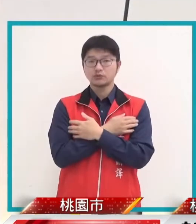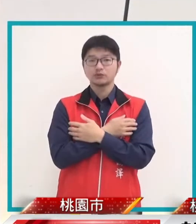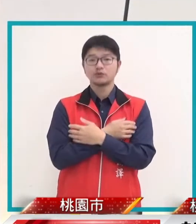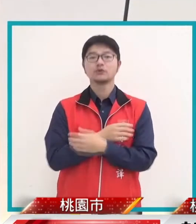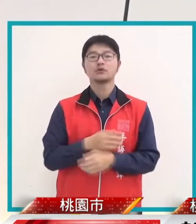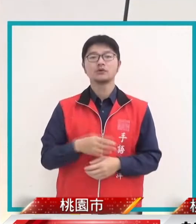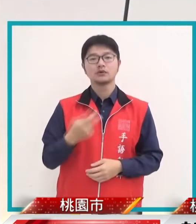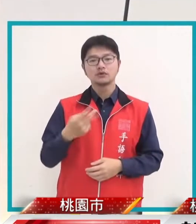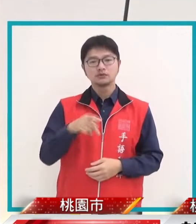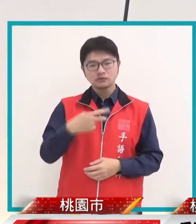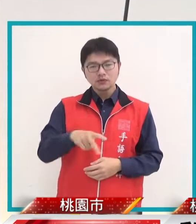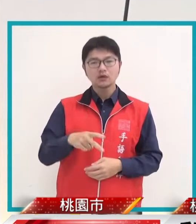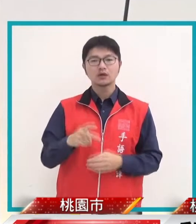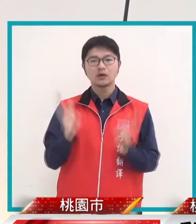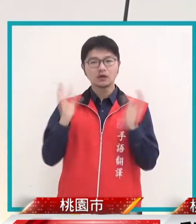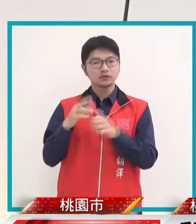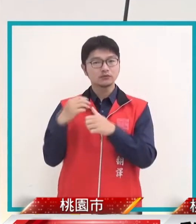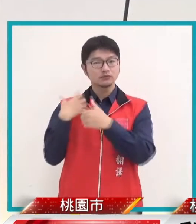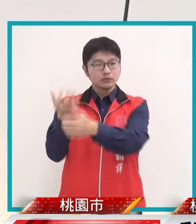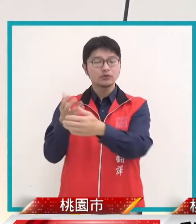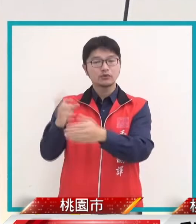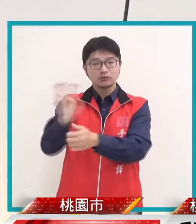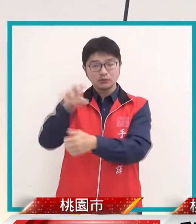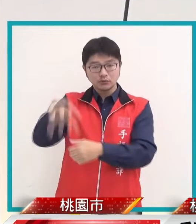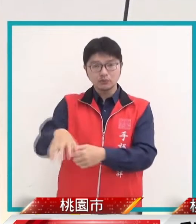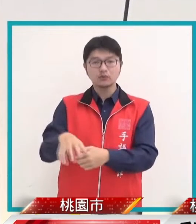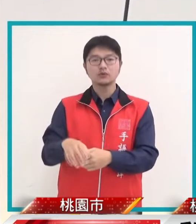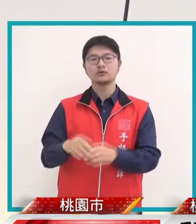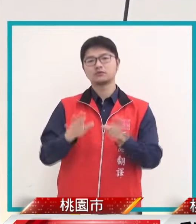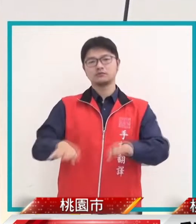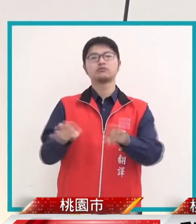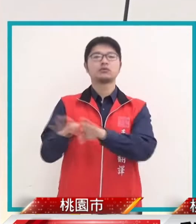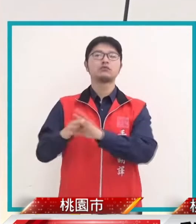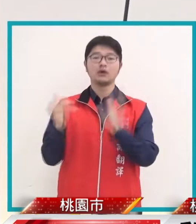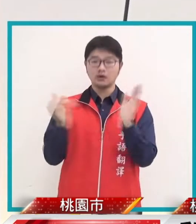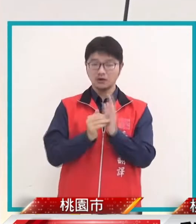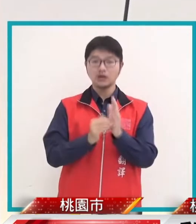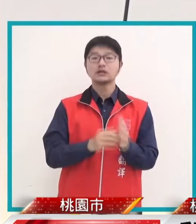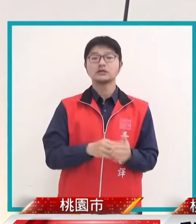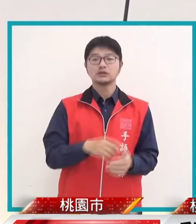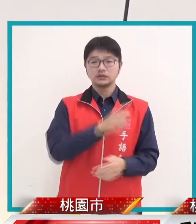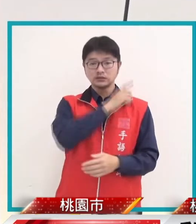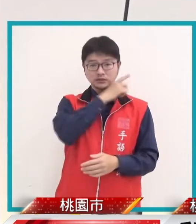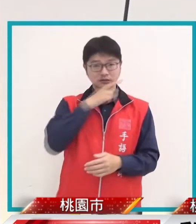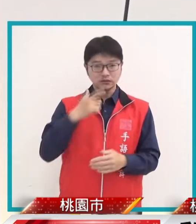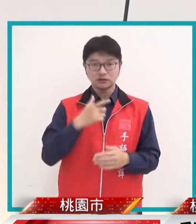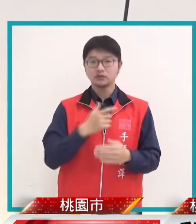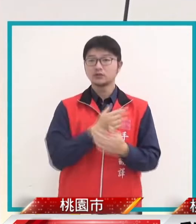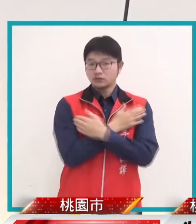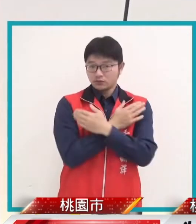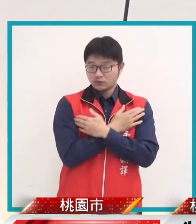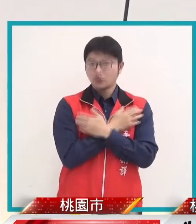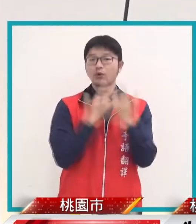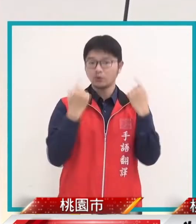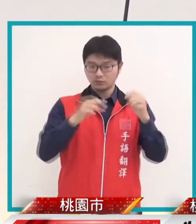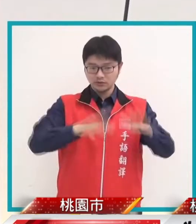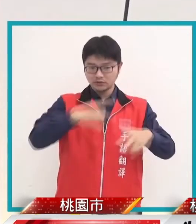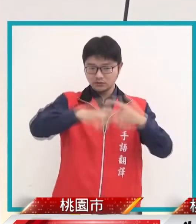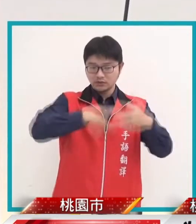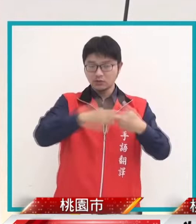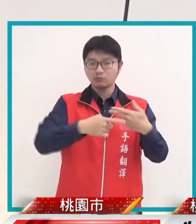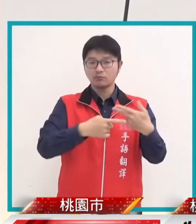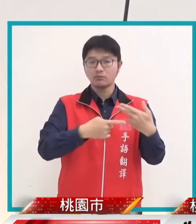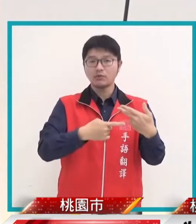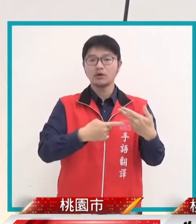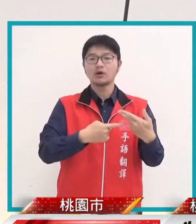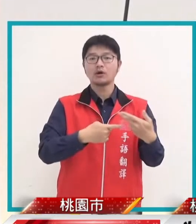了，那私立的幼儿园原定都是在这一周要放春假，那为了让私立幼儿